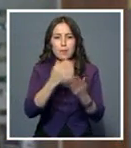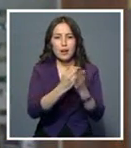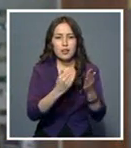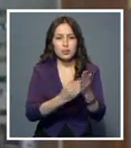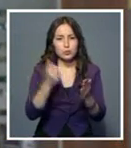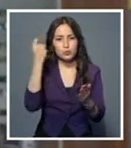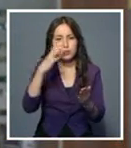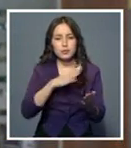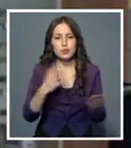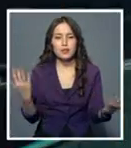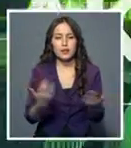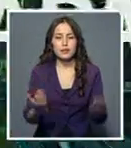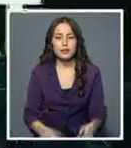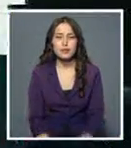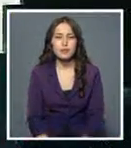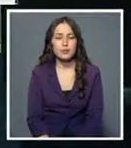түзіп шықтық.